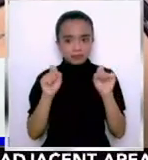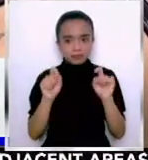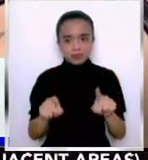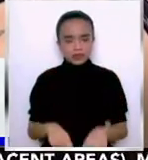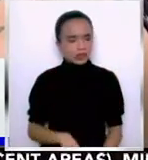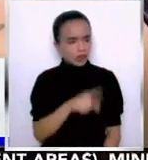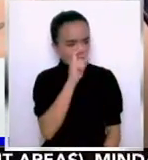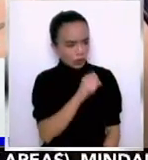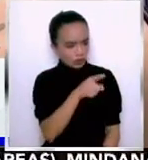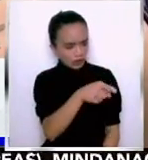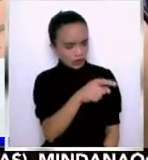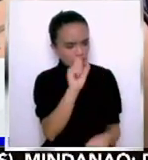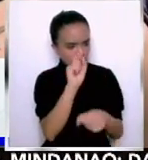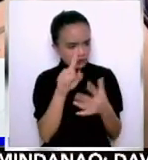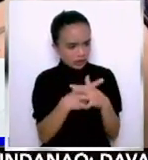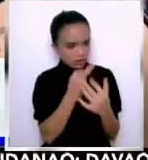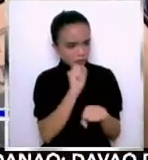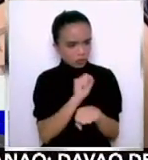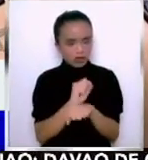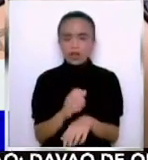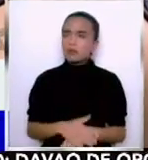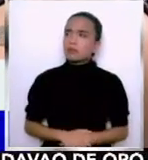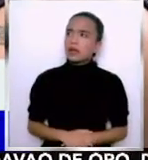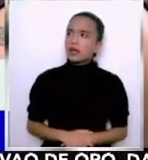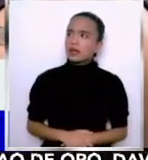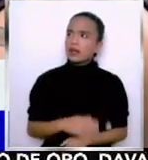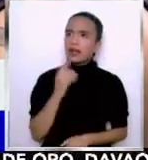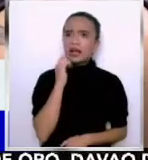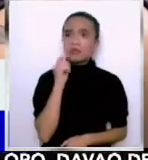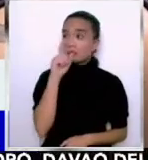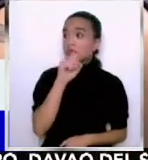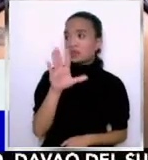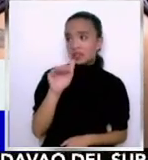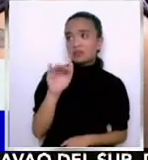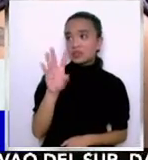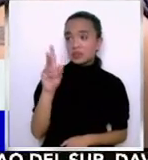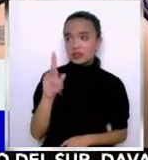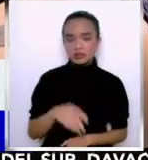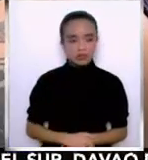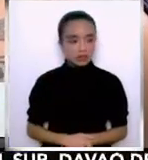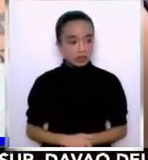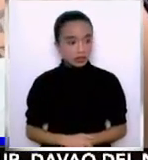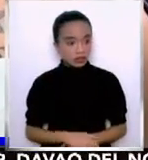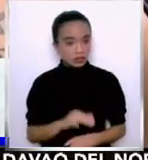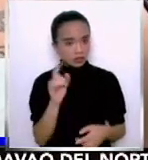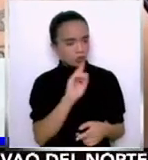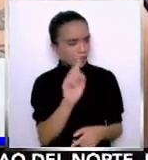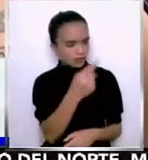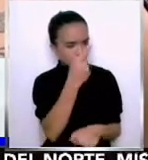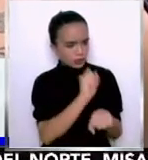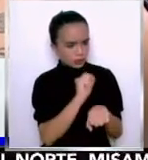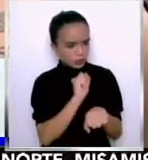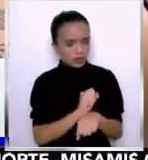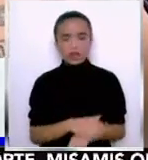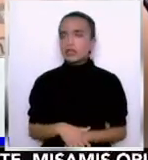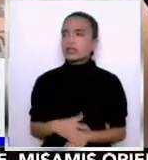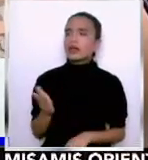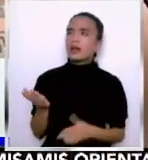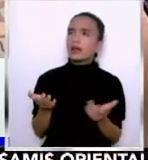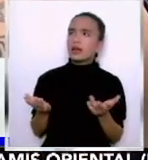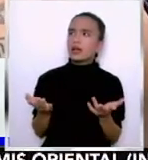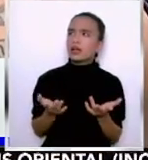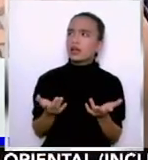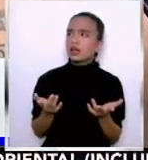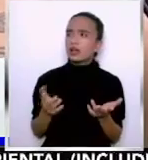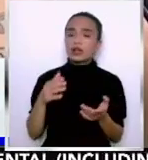nag-start magtrabaho? Mga 15 to 16 dyan. 15? Ano yung una mong trabaho? Sa manukan po.